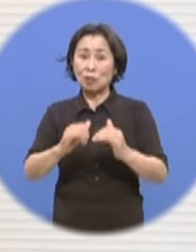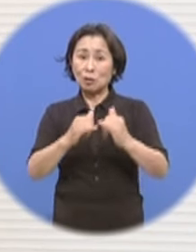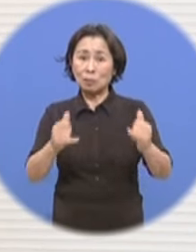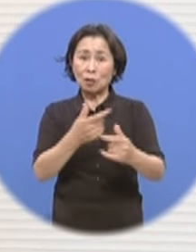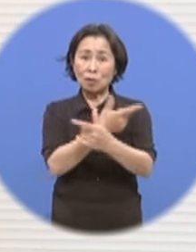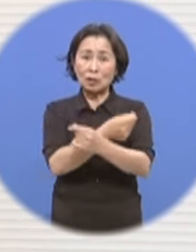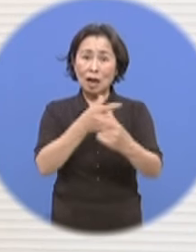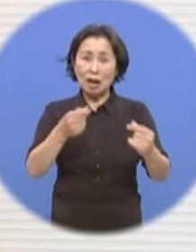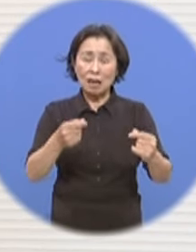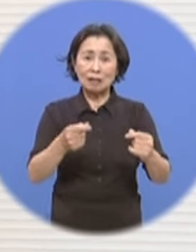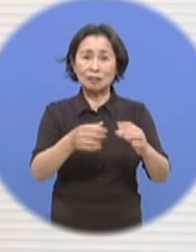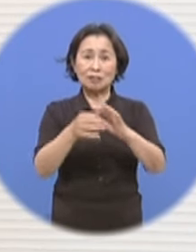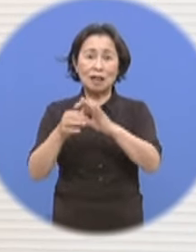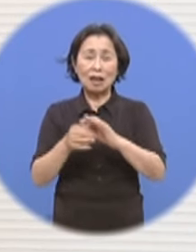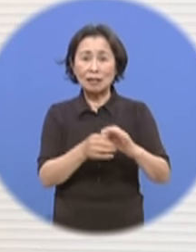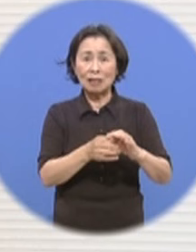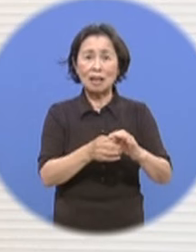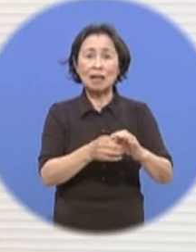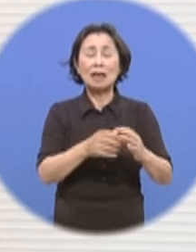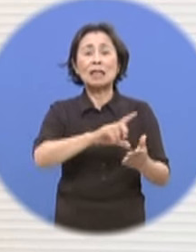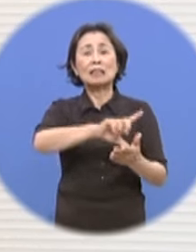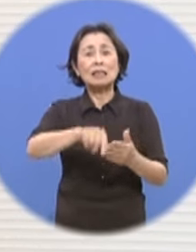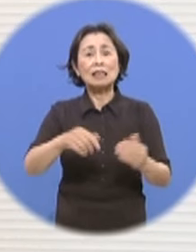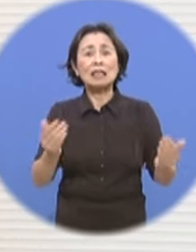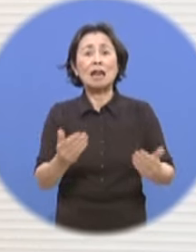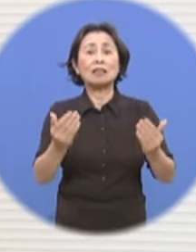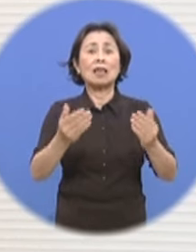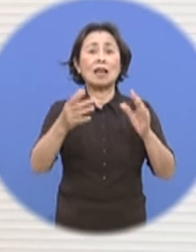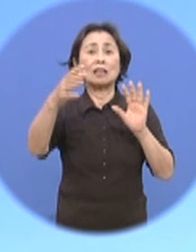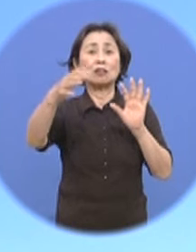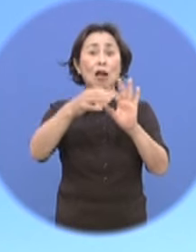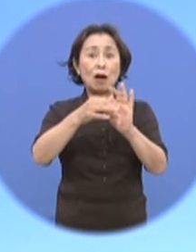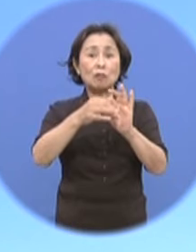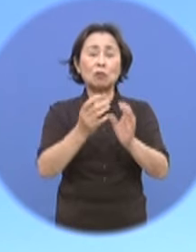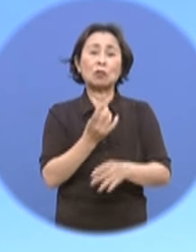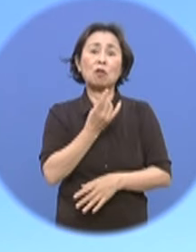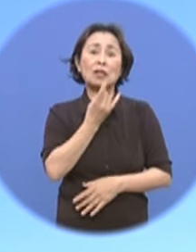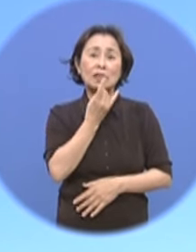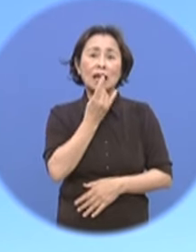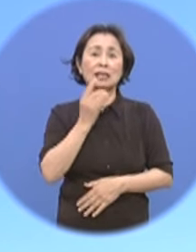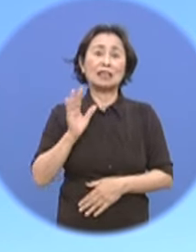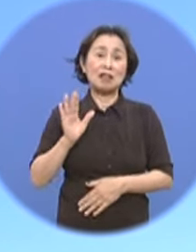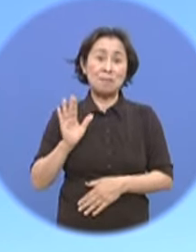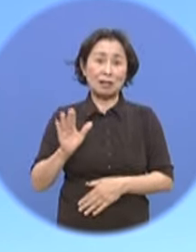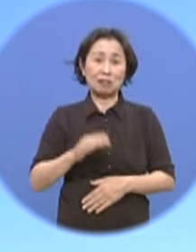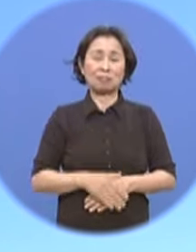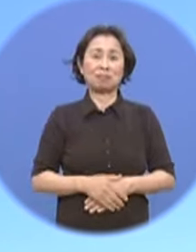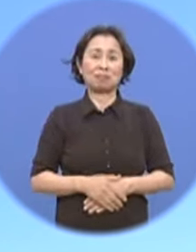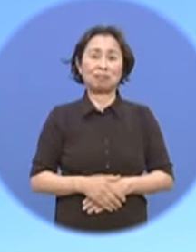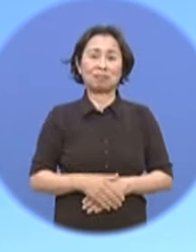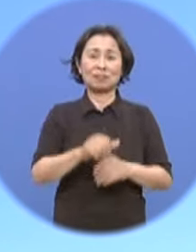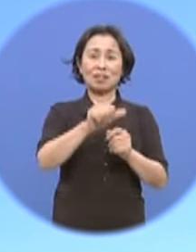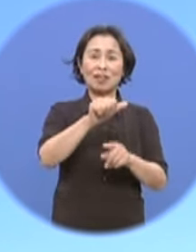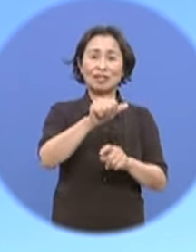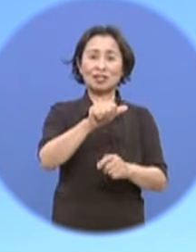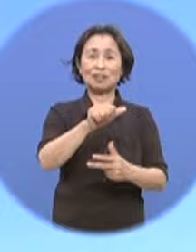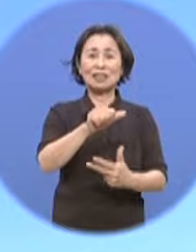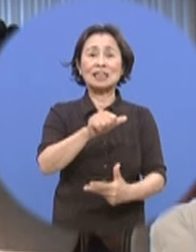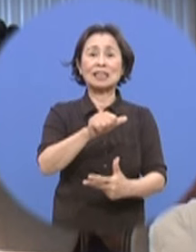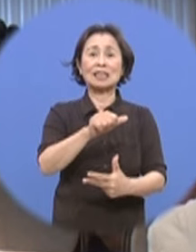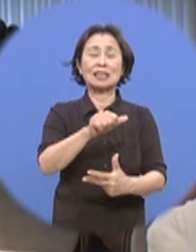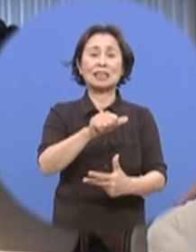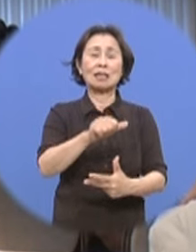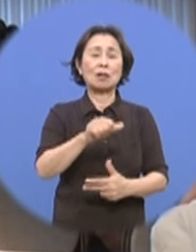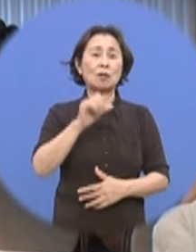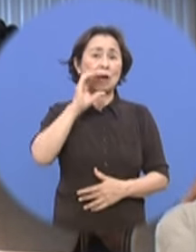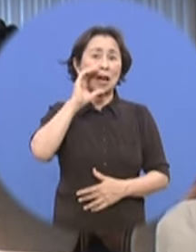を深め地域の活性化につがっていくことを期待しています5月11日和歌山